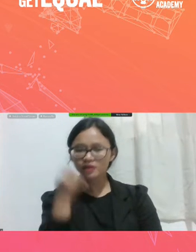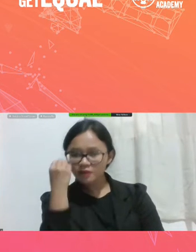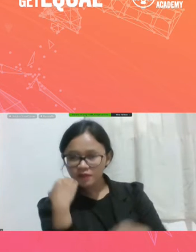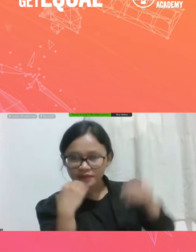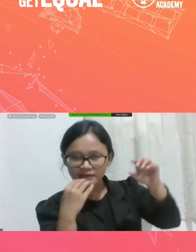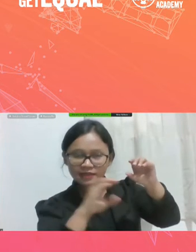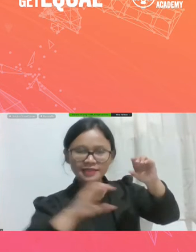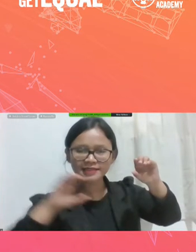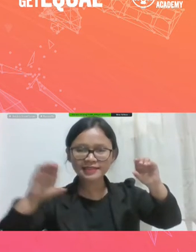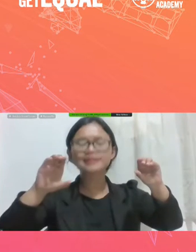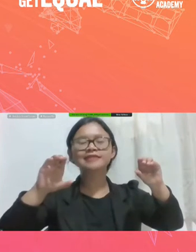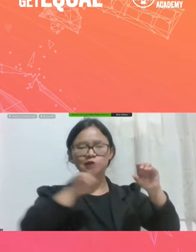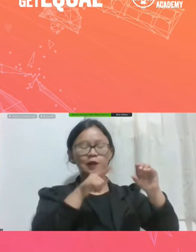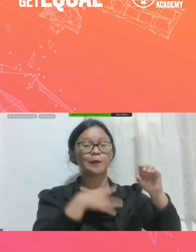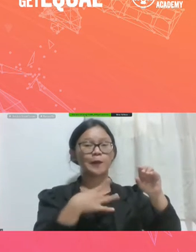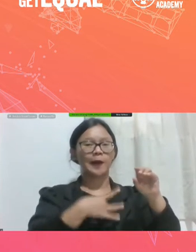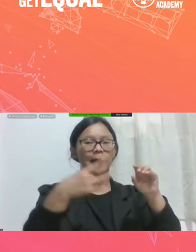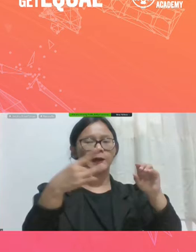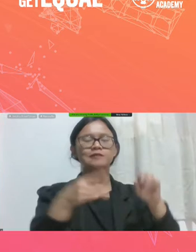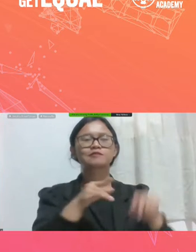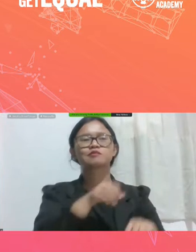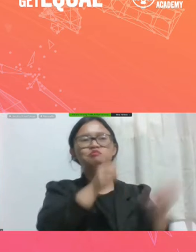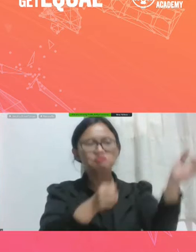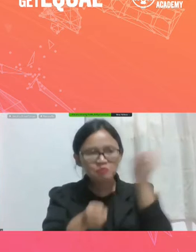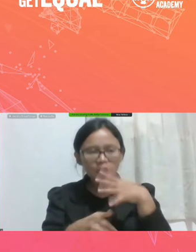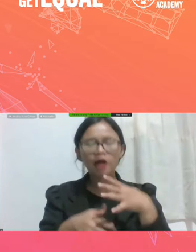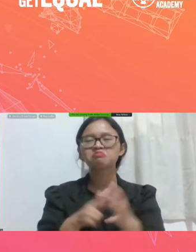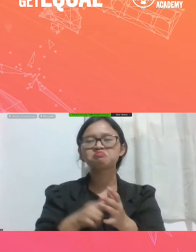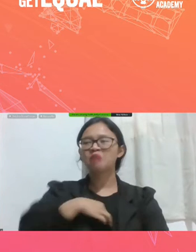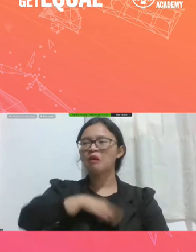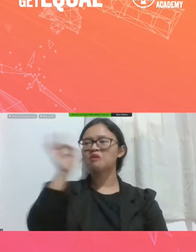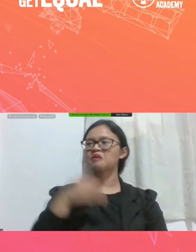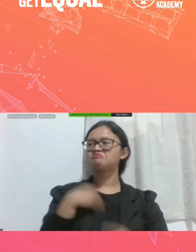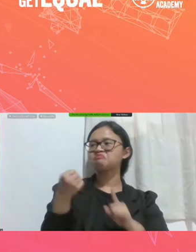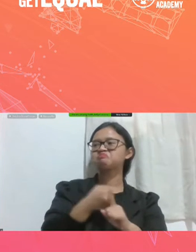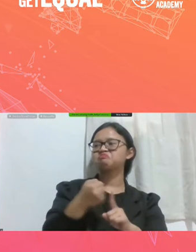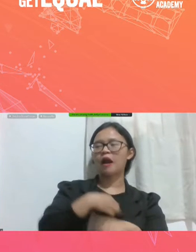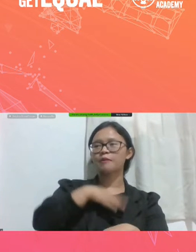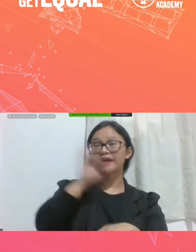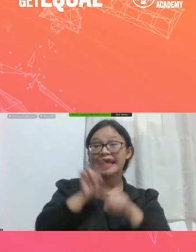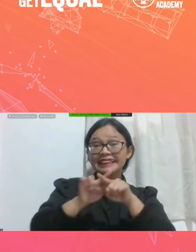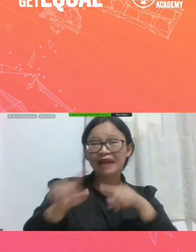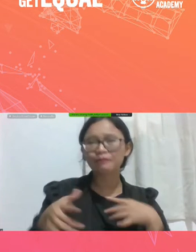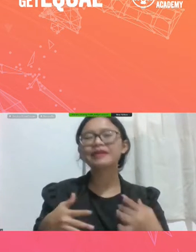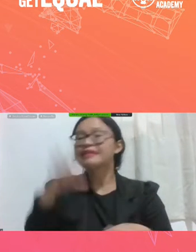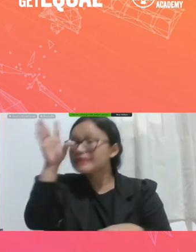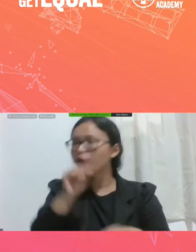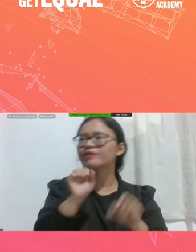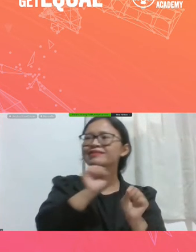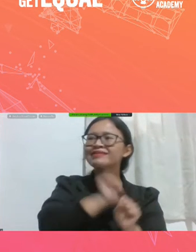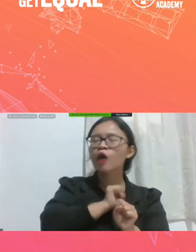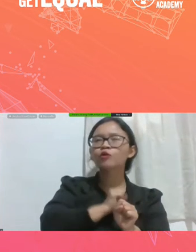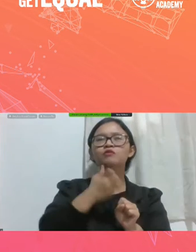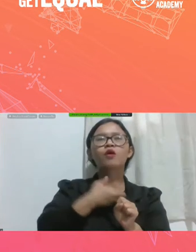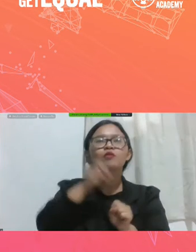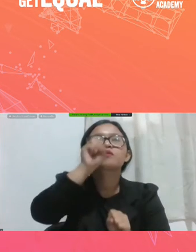beberapa responden dari Indonesia. Dia merasa tidak pernah mengalami kekerasan online, tapi dia sendiri merasa takut untuk posting atau